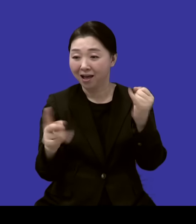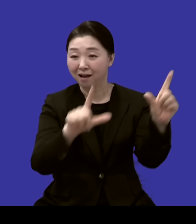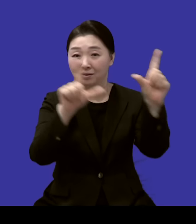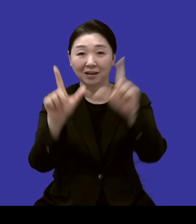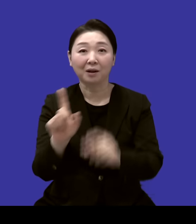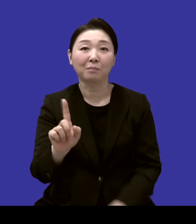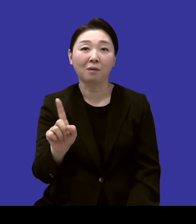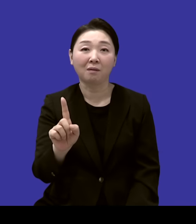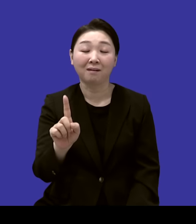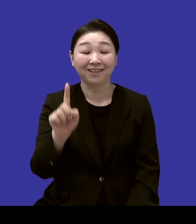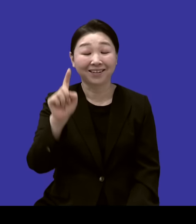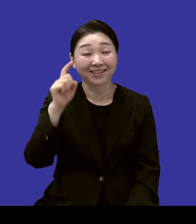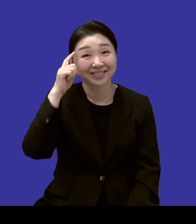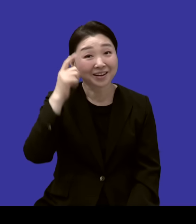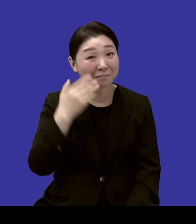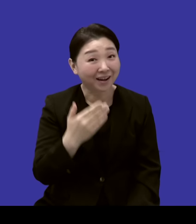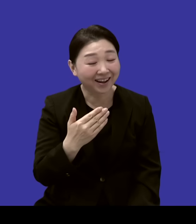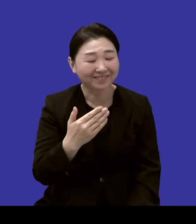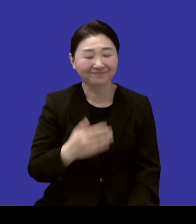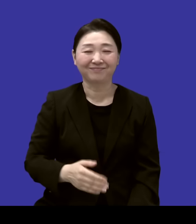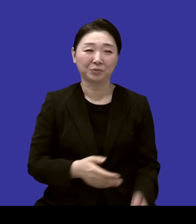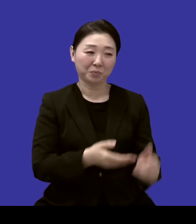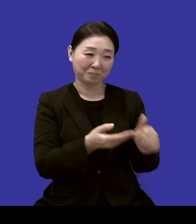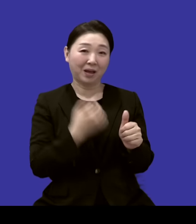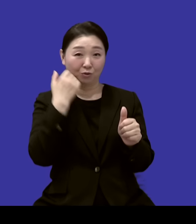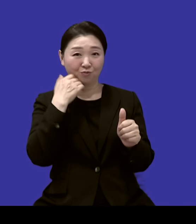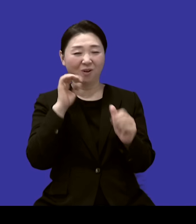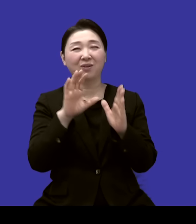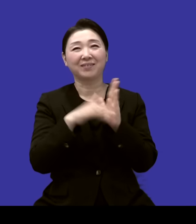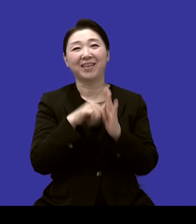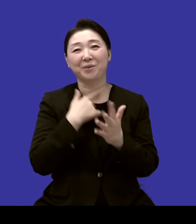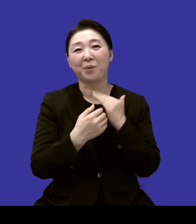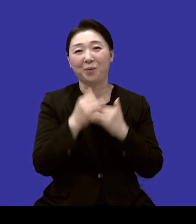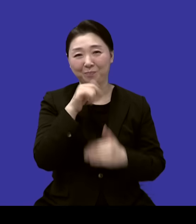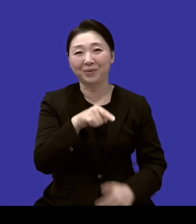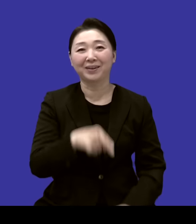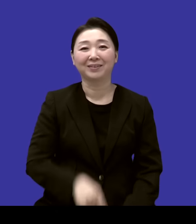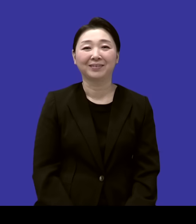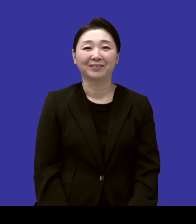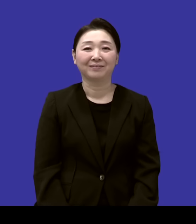된다. 상상이 되십니까? 오늘 초대 손님은 어린 시절에 그런 경험을 체험하셨다고 합니다.